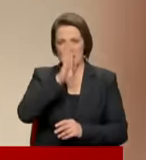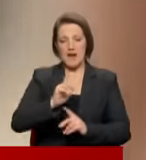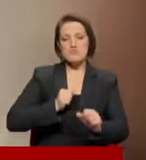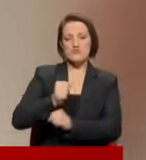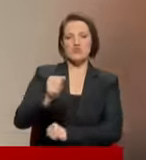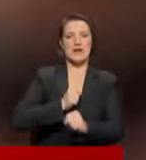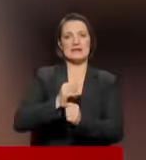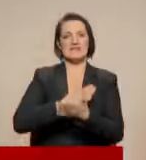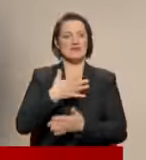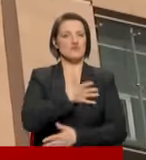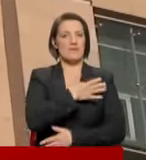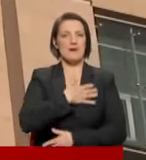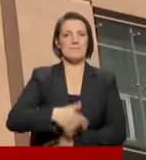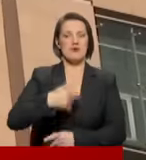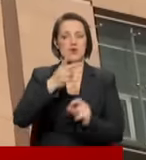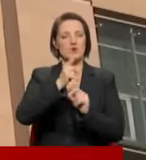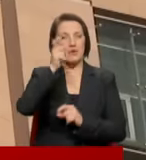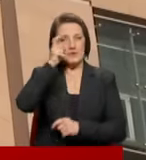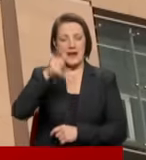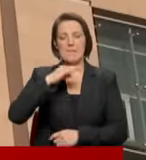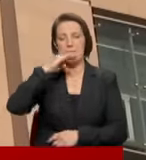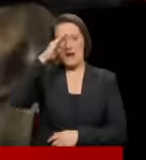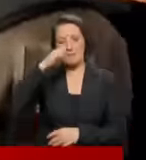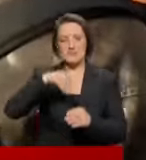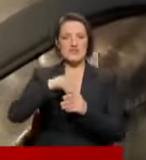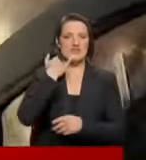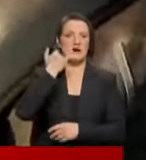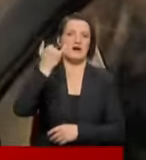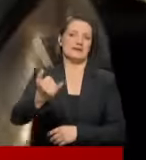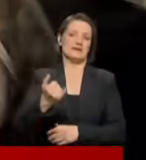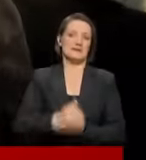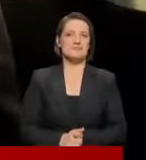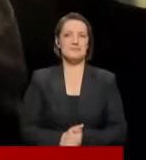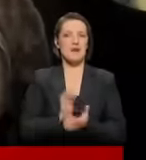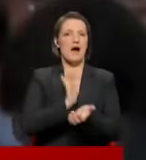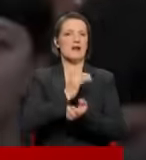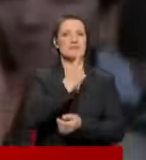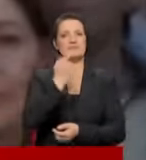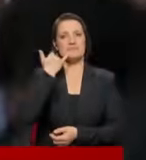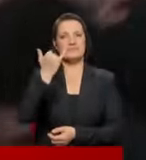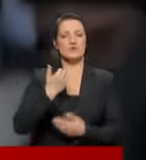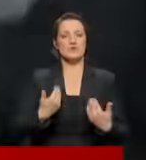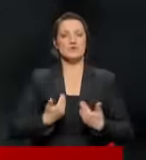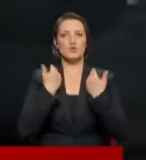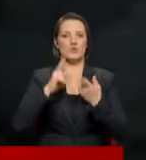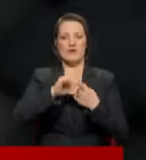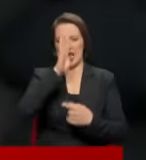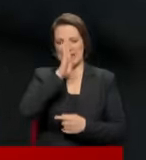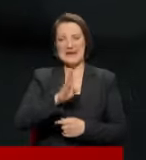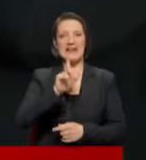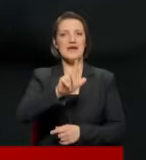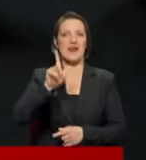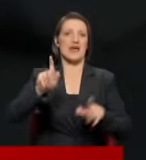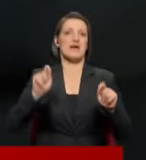mücadelesini sürdürüyor. CHP lideri Özgür Özel de bayramlaşmak için aradı Gezi hükümlülerinin ailelerini. Hukukun ve adaletin